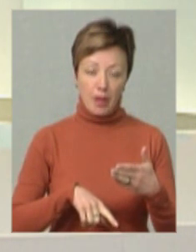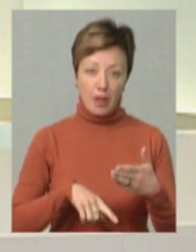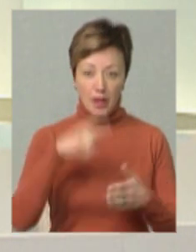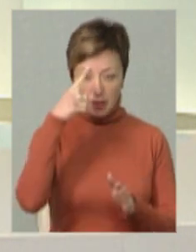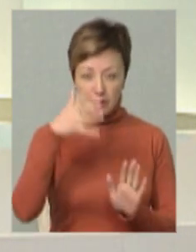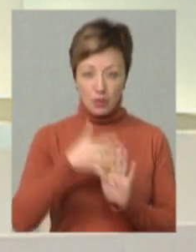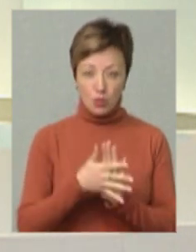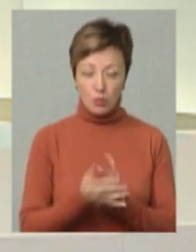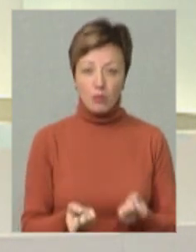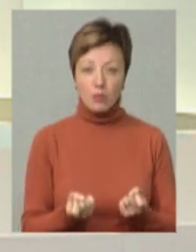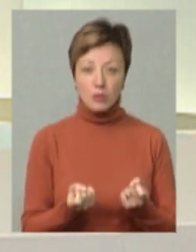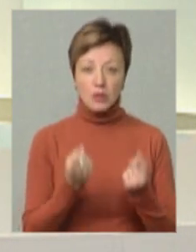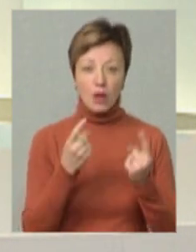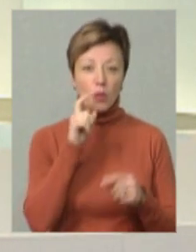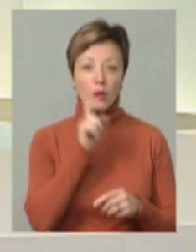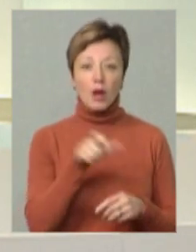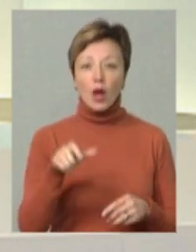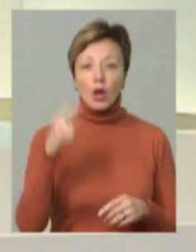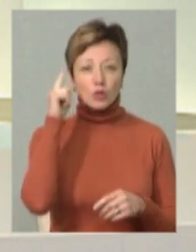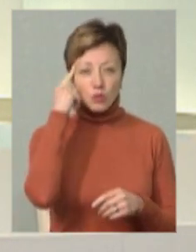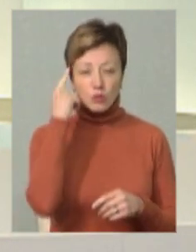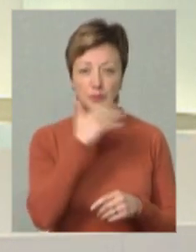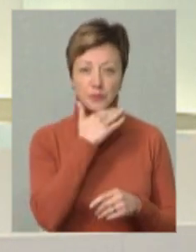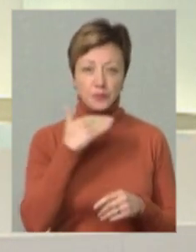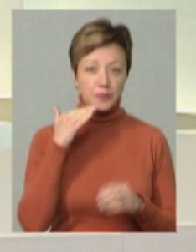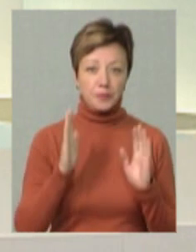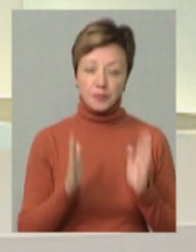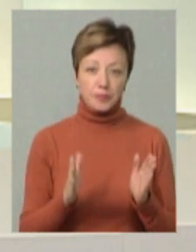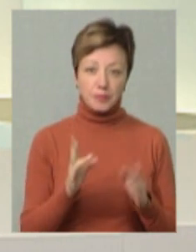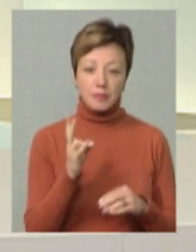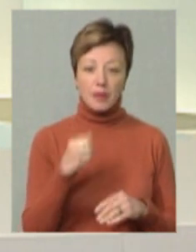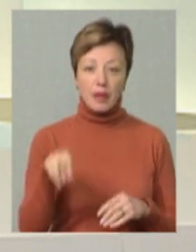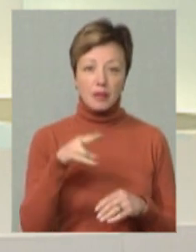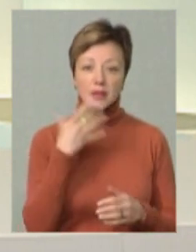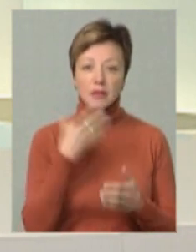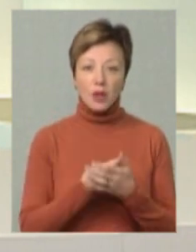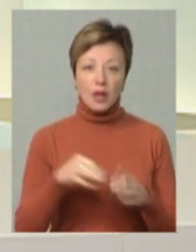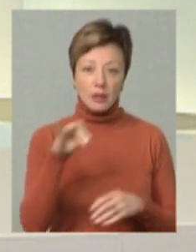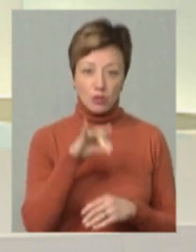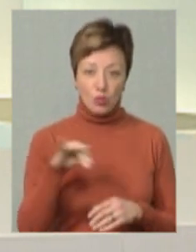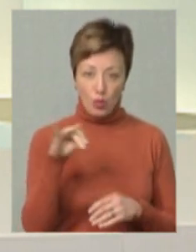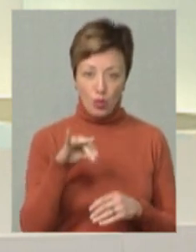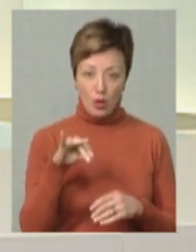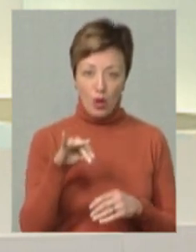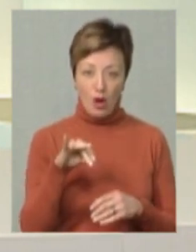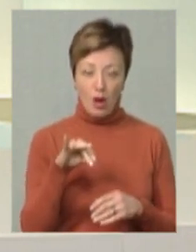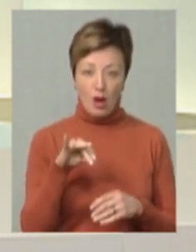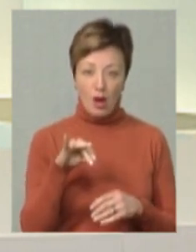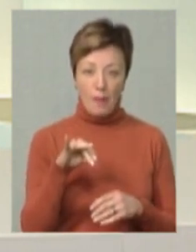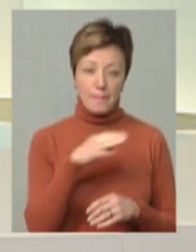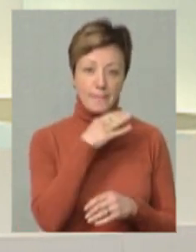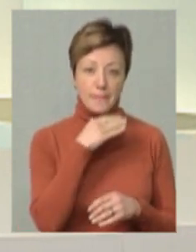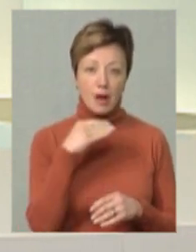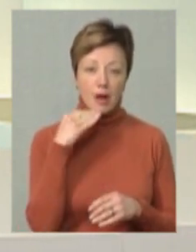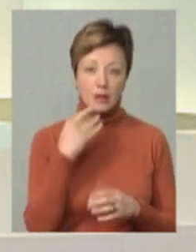свідомість постала така українська. Люди багато задумуються не тільки над своєю історією, але задають